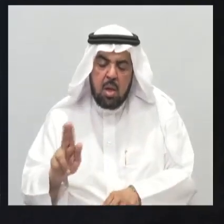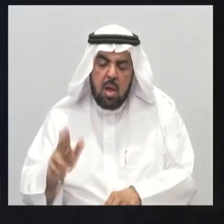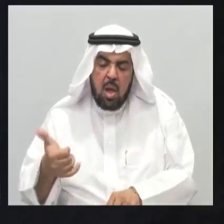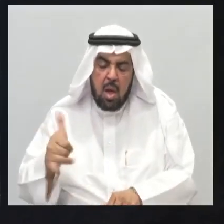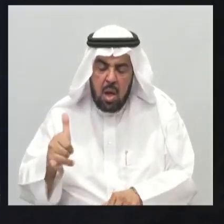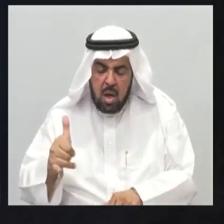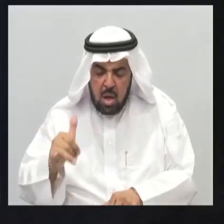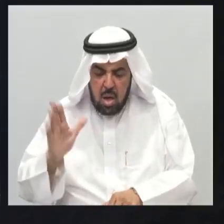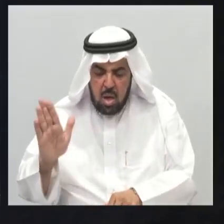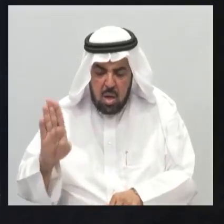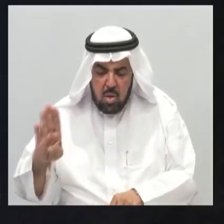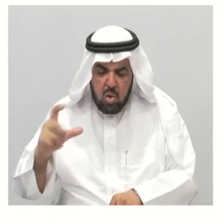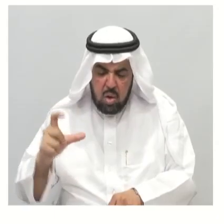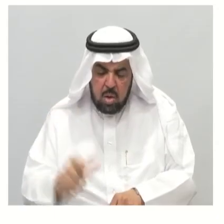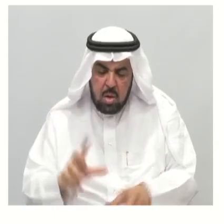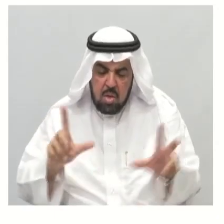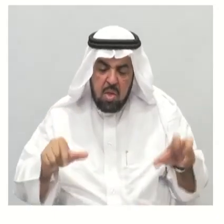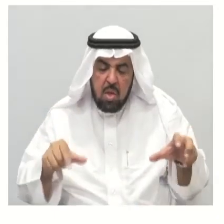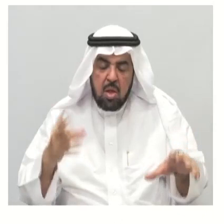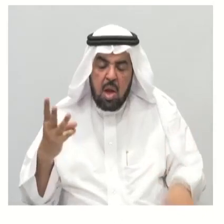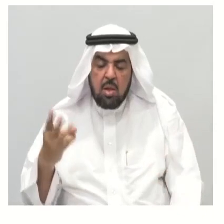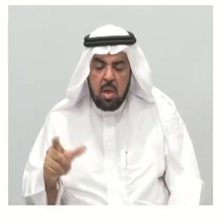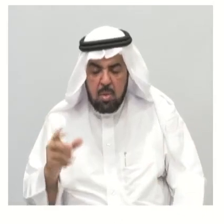قد تطول إلى 3 أسابيع.